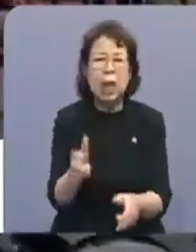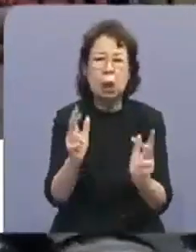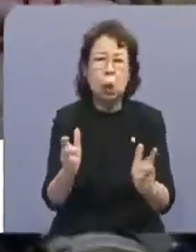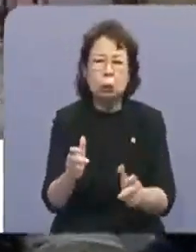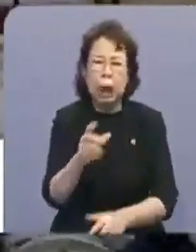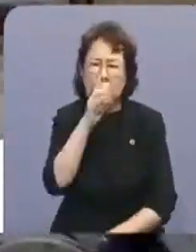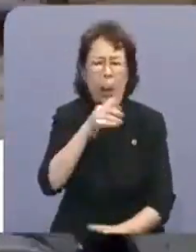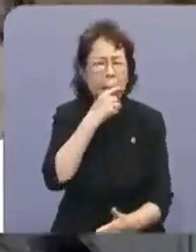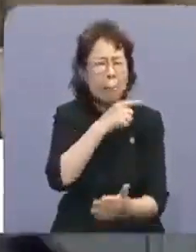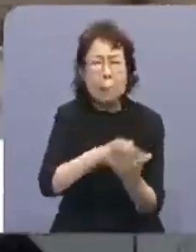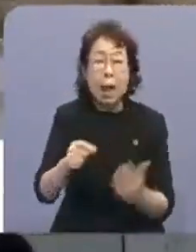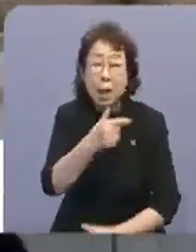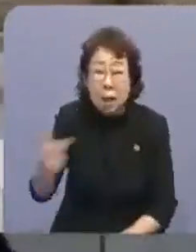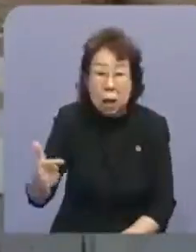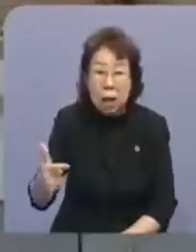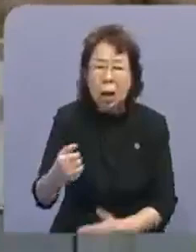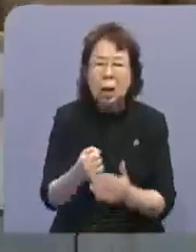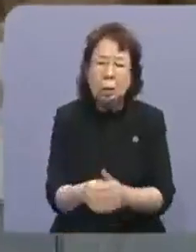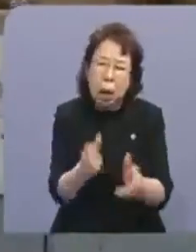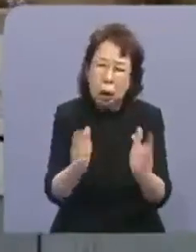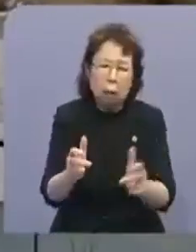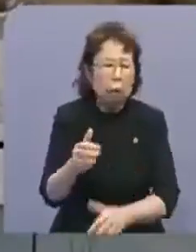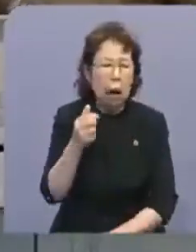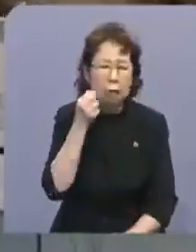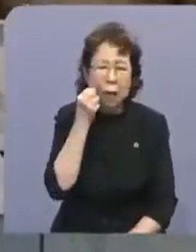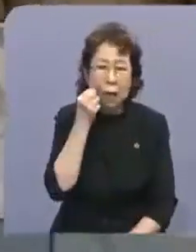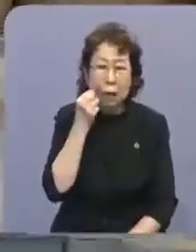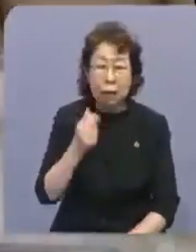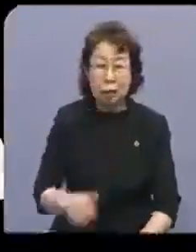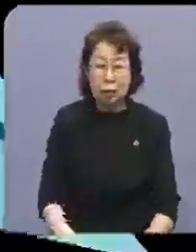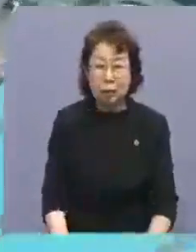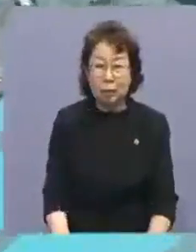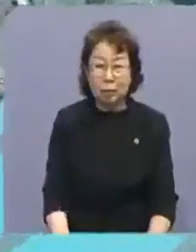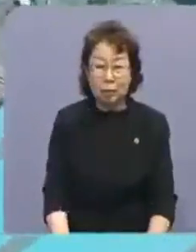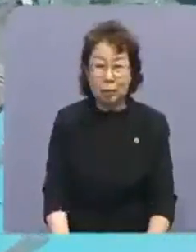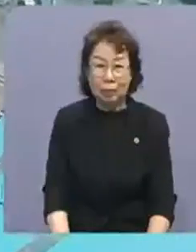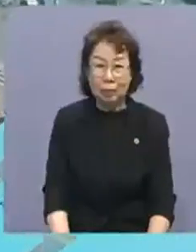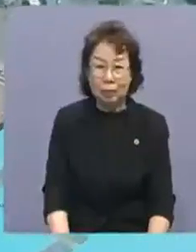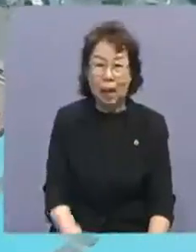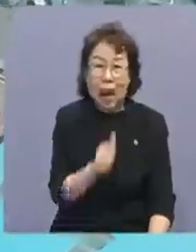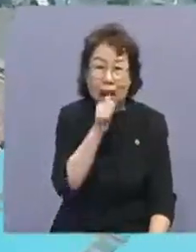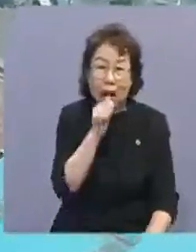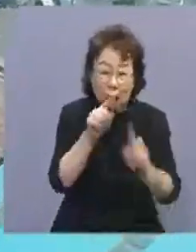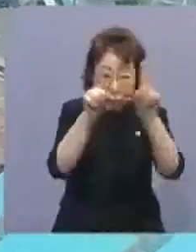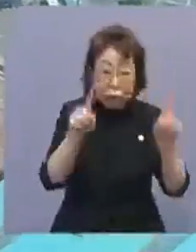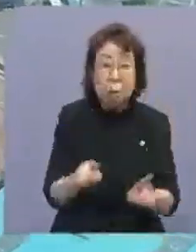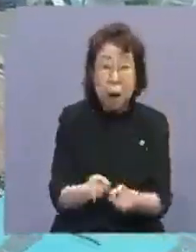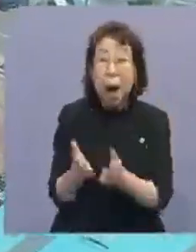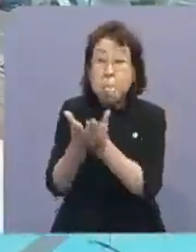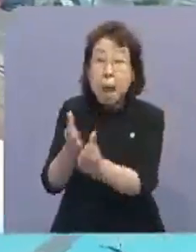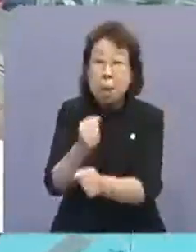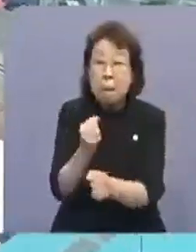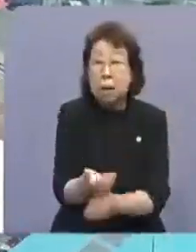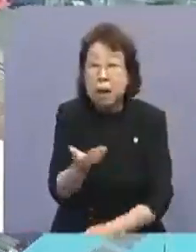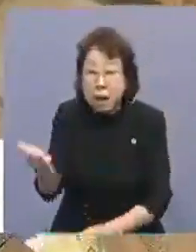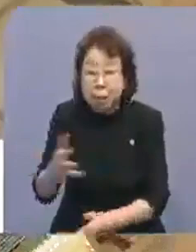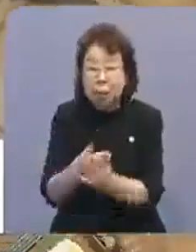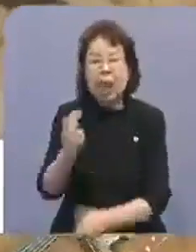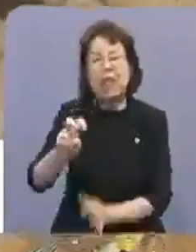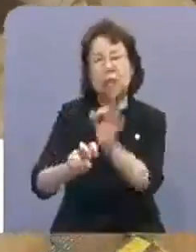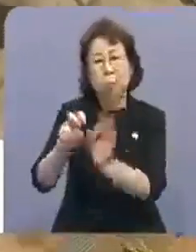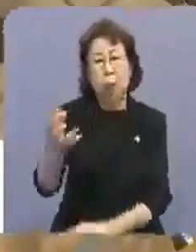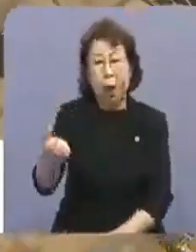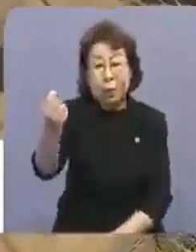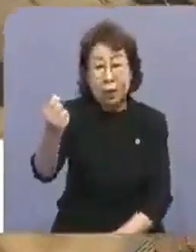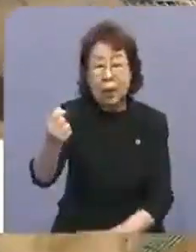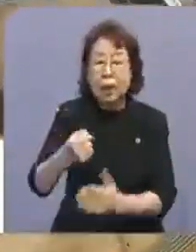워낙 피해가 커 가동이 아직 불투명한 것으로 알려졌습니다. 철판이 선박 건조 비용의 20%를 차지하는